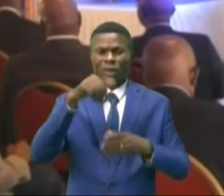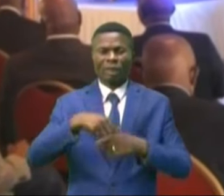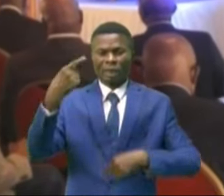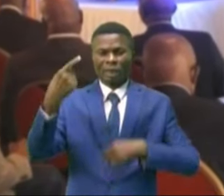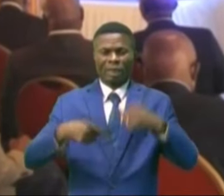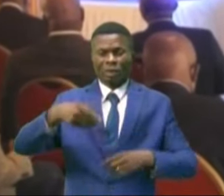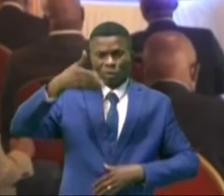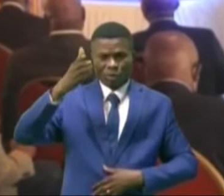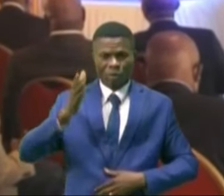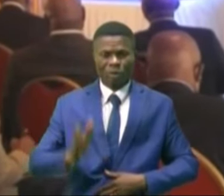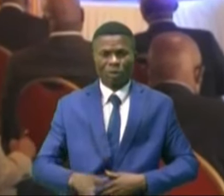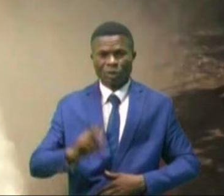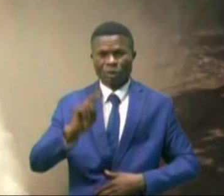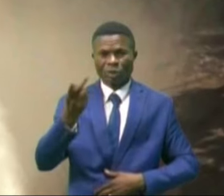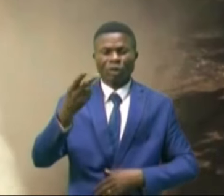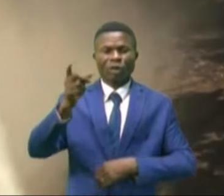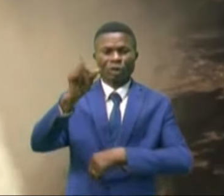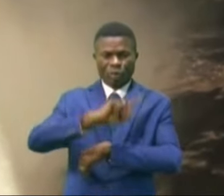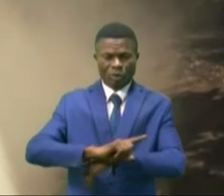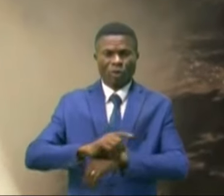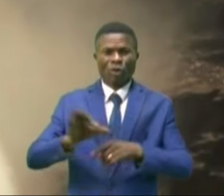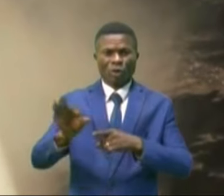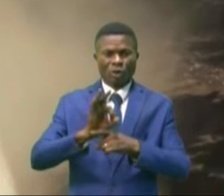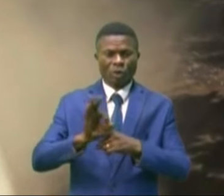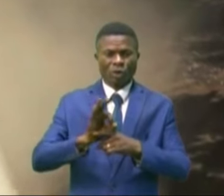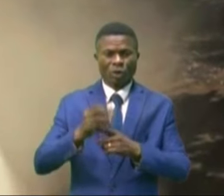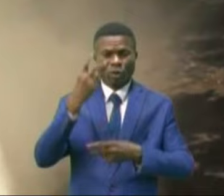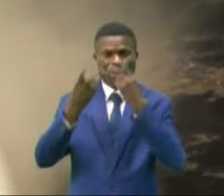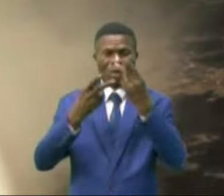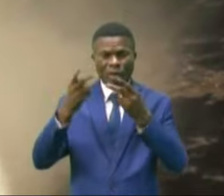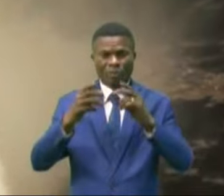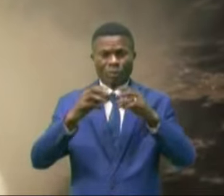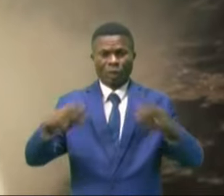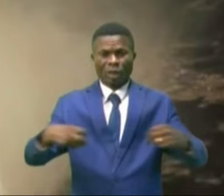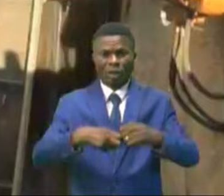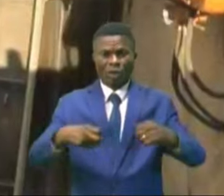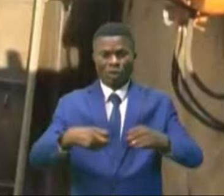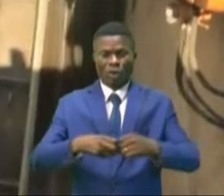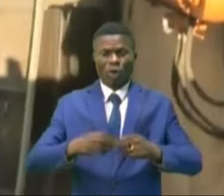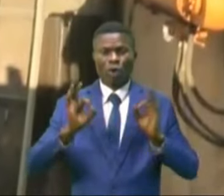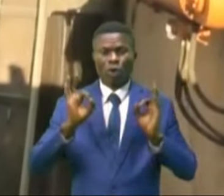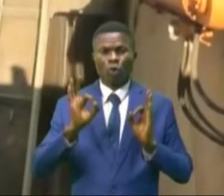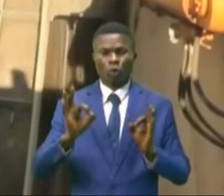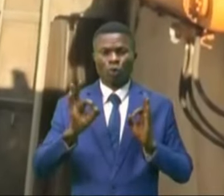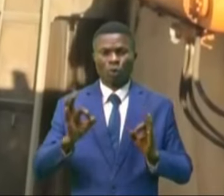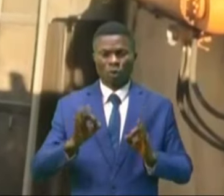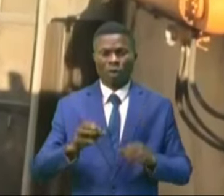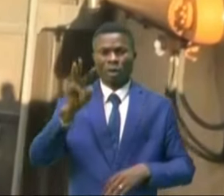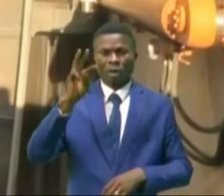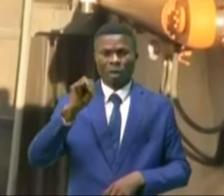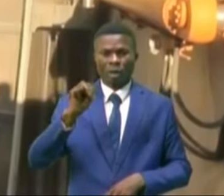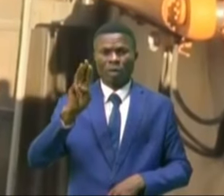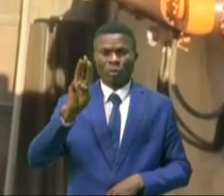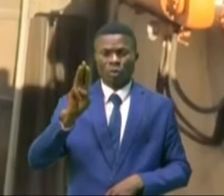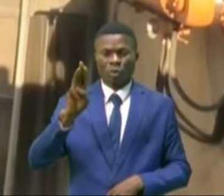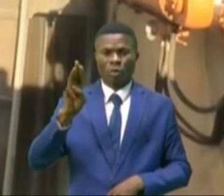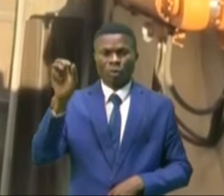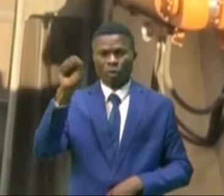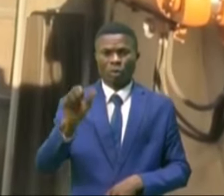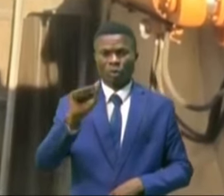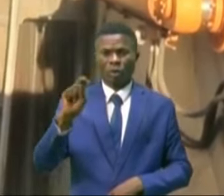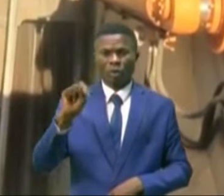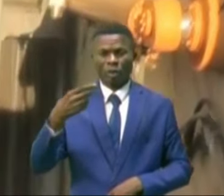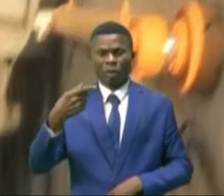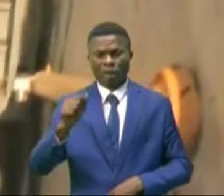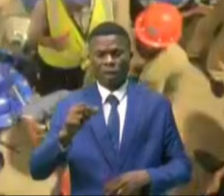d'experts. Au deuxième jour, il s'est agi de visiter le nouveau barrage hydroélectrique de Busanga ainsi que la nouvelle